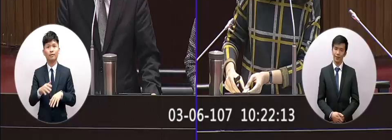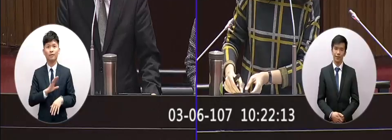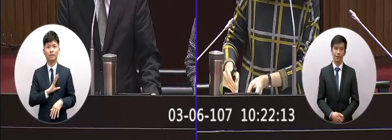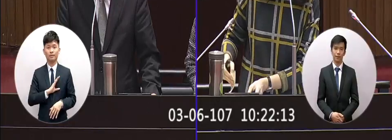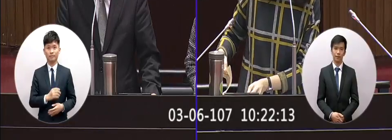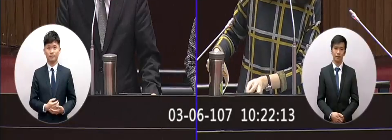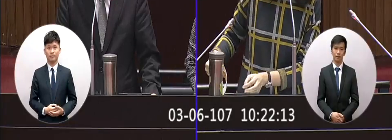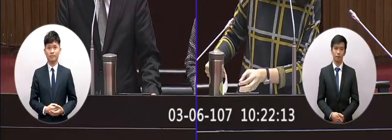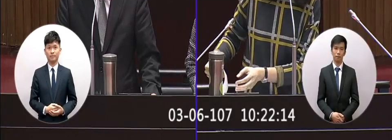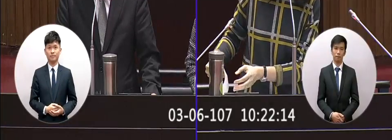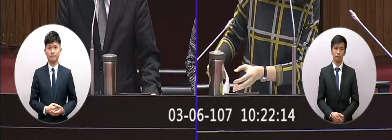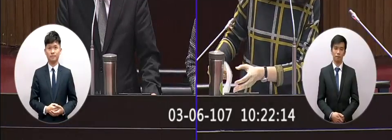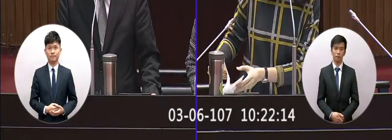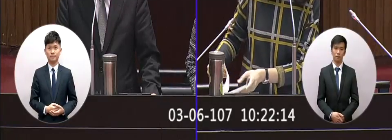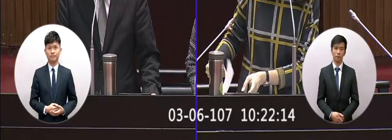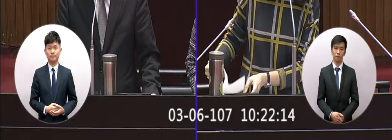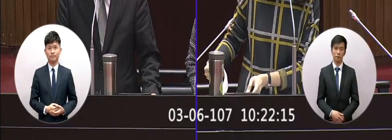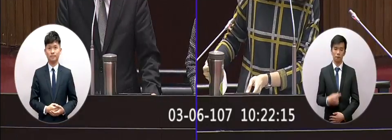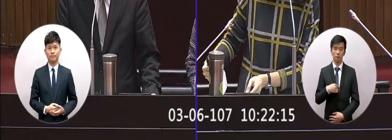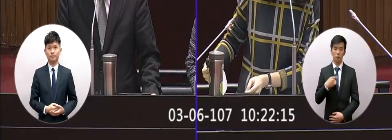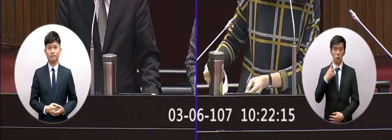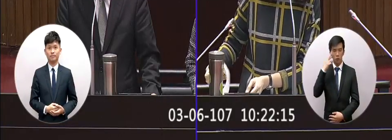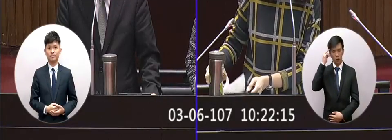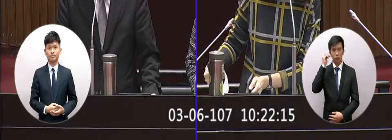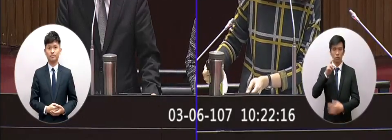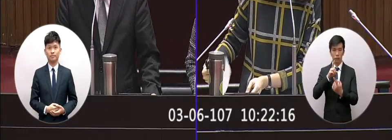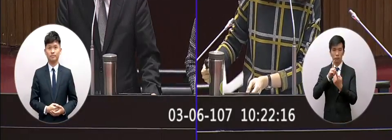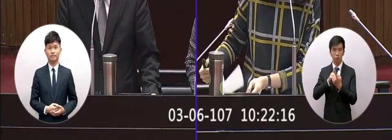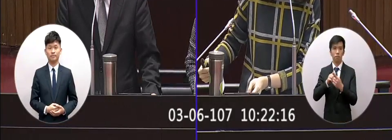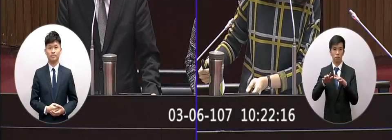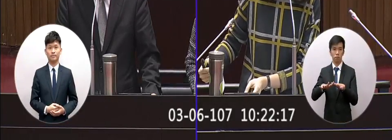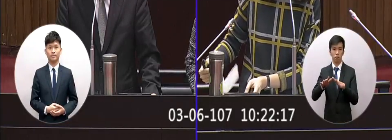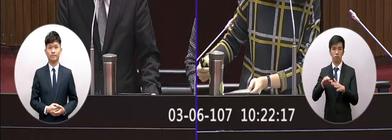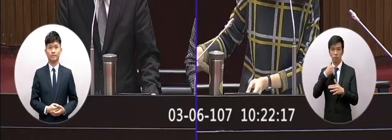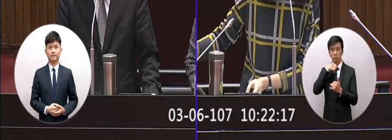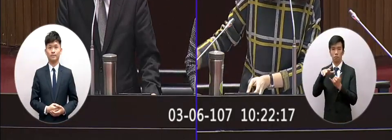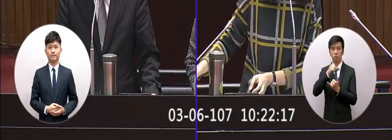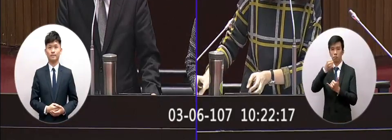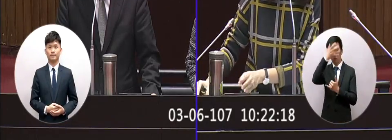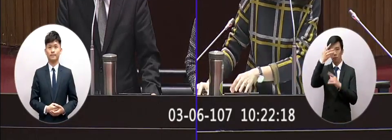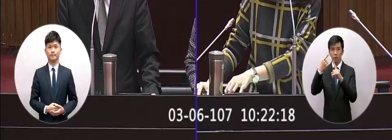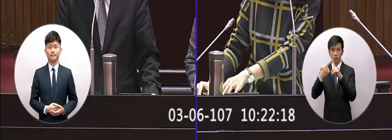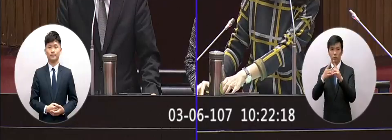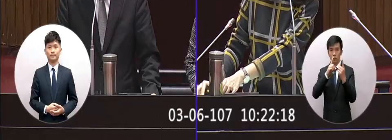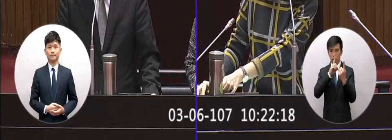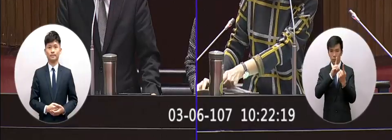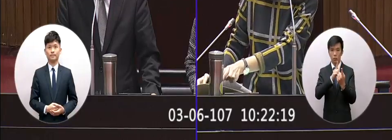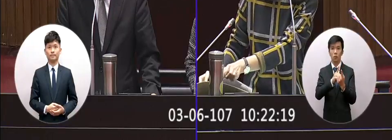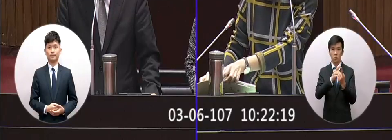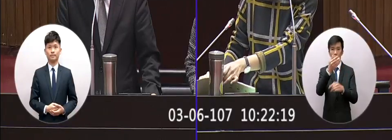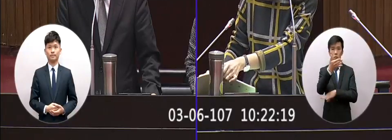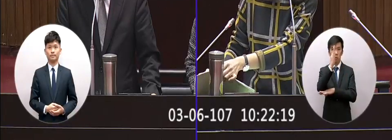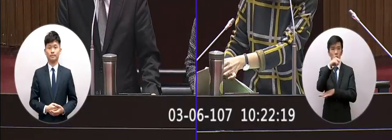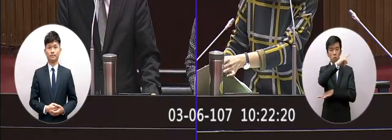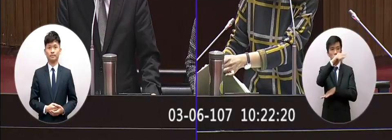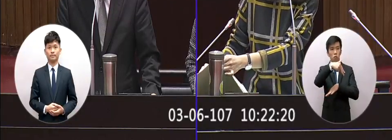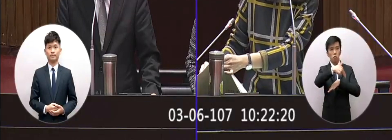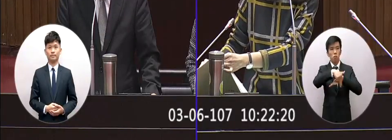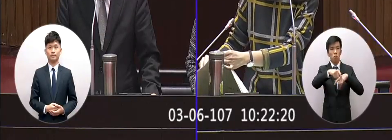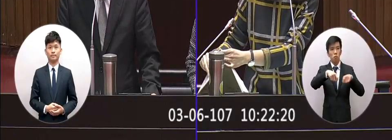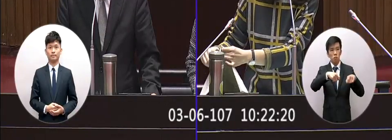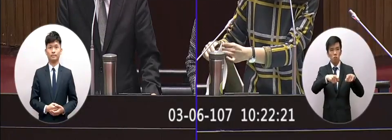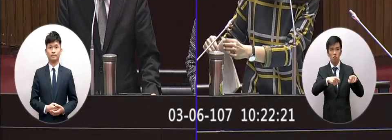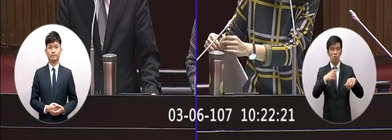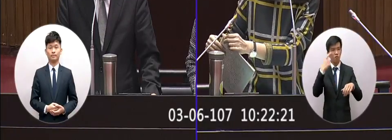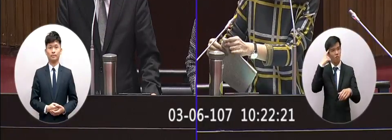院长，我觉得哦，现在年轻人其实对于现在民进党政府在一些政策上面，其实是有很多的一